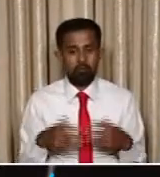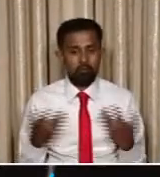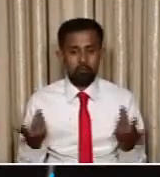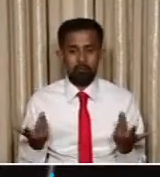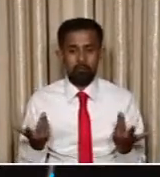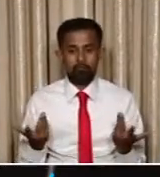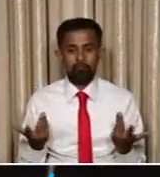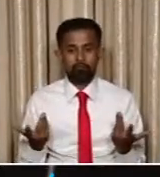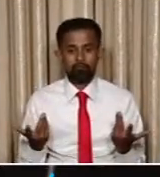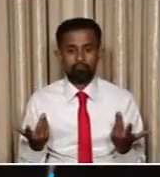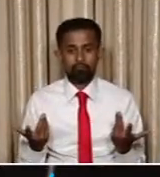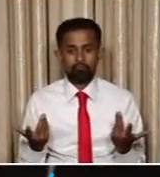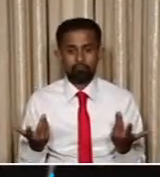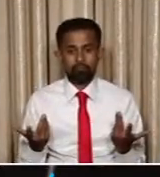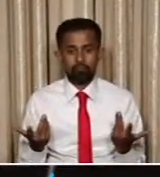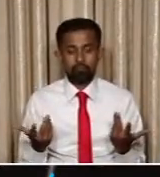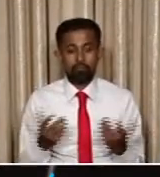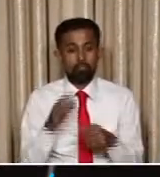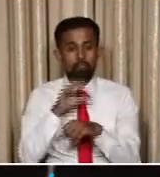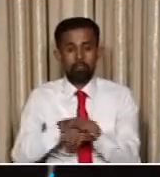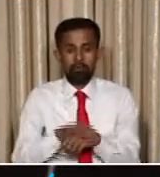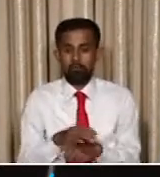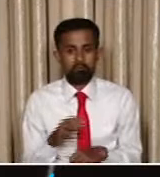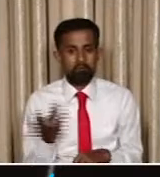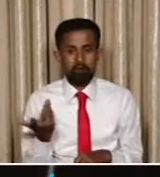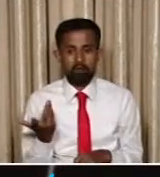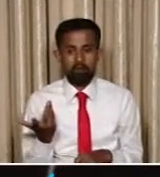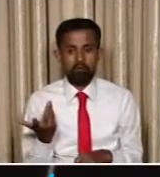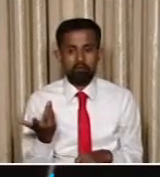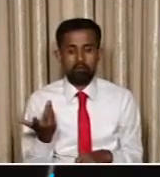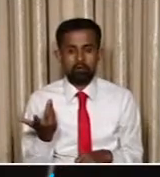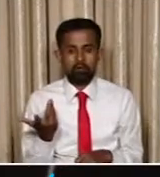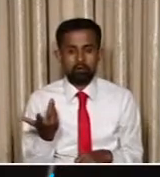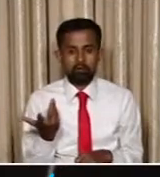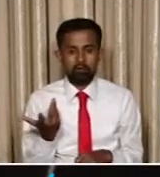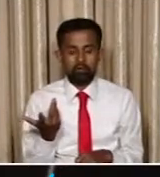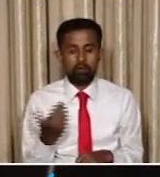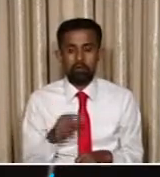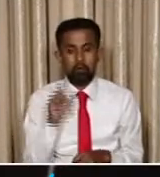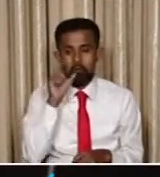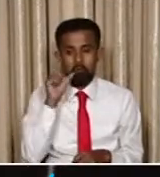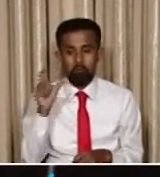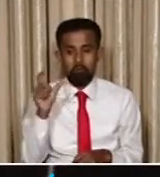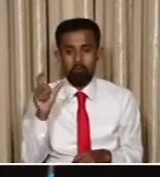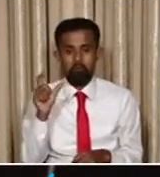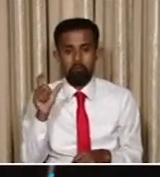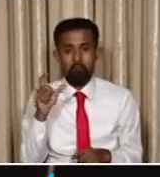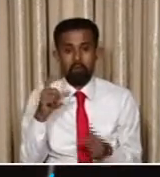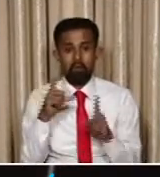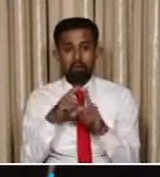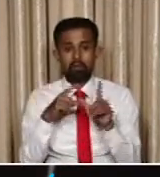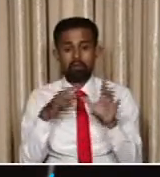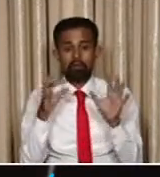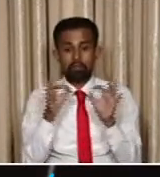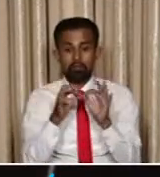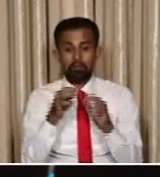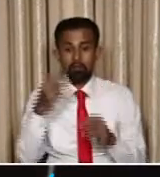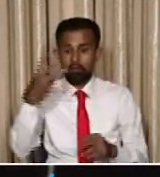තාමත්. ඩෙන්ටිෆයි කරන්නේ නැහැ. කොටින්ම කියනවනම් අද බැලුවොත් එහෙම දඹදෙනිය තුන්වෙනි